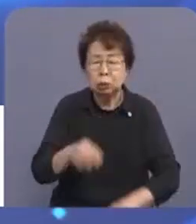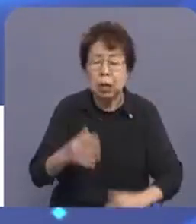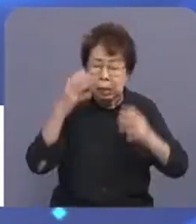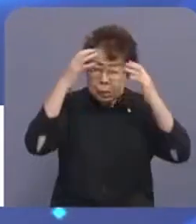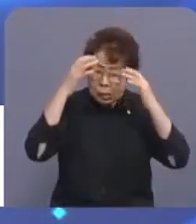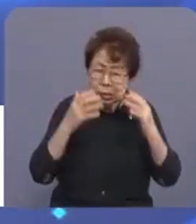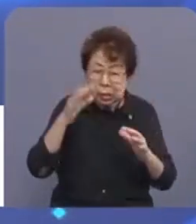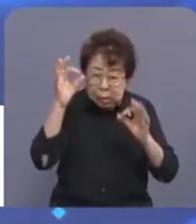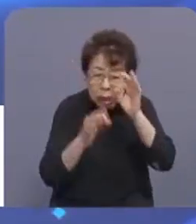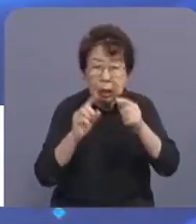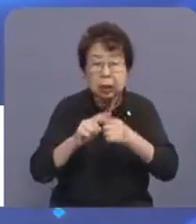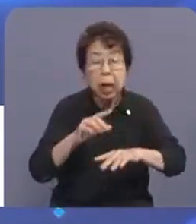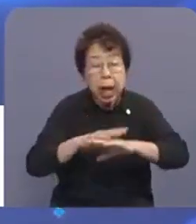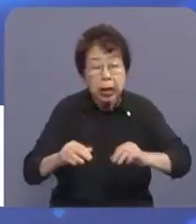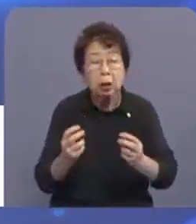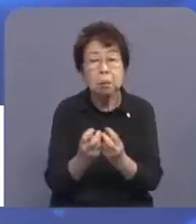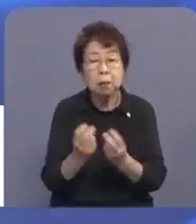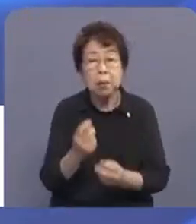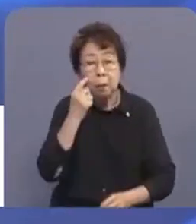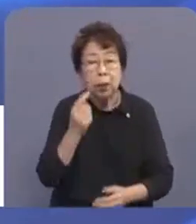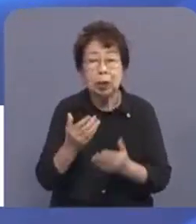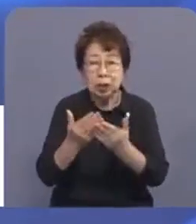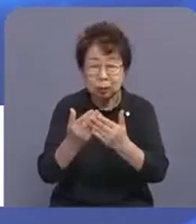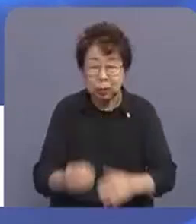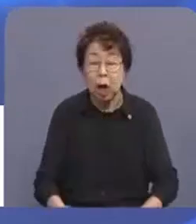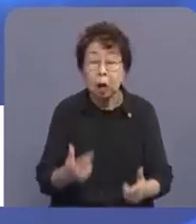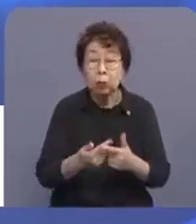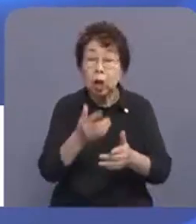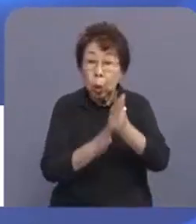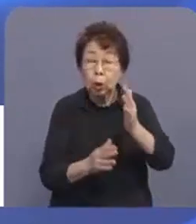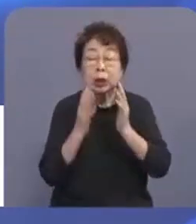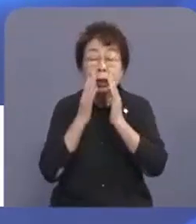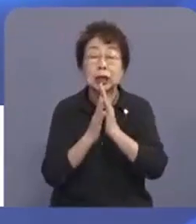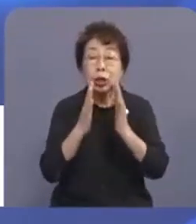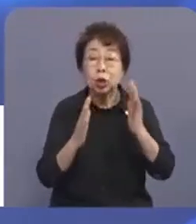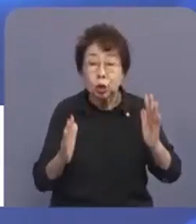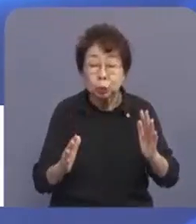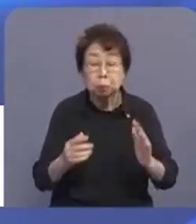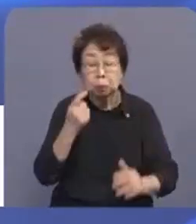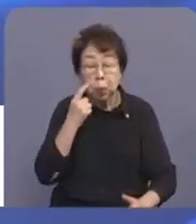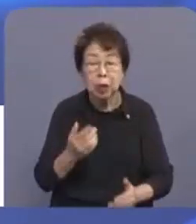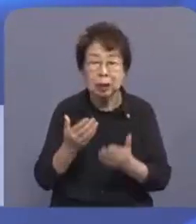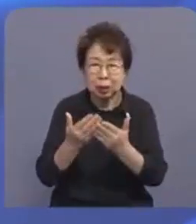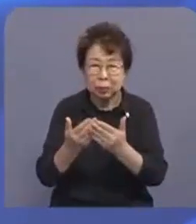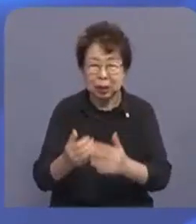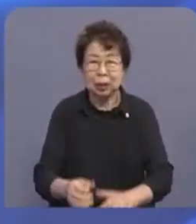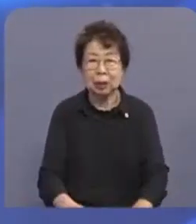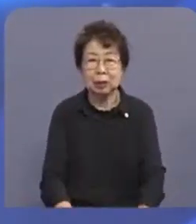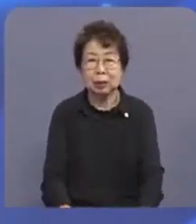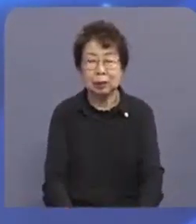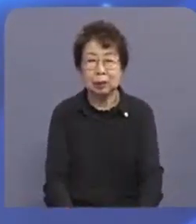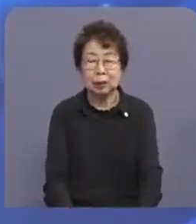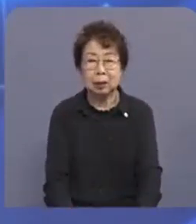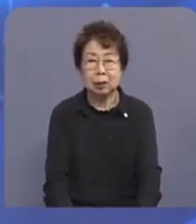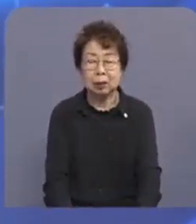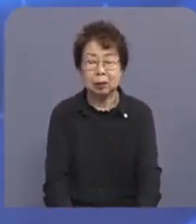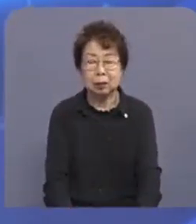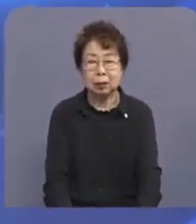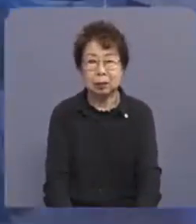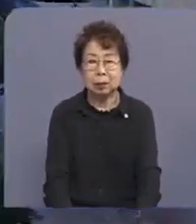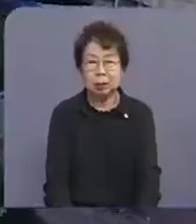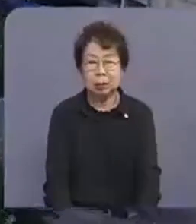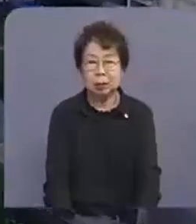재난의 실태와 대책을 짚어보는 순서, 오늘은 부산의 도시숲 효과를 김아란의 기자가 취재했습니다.